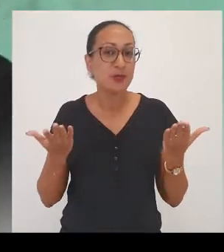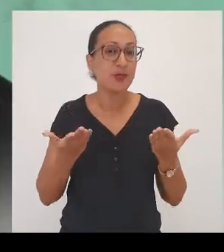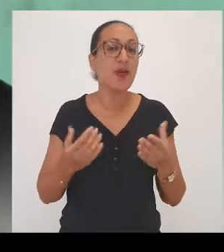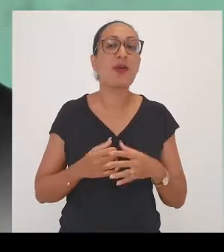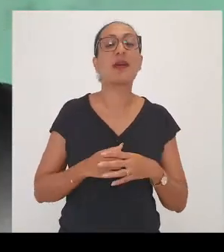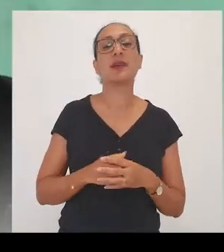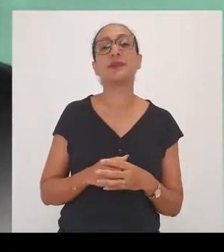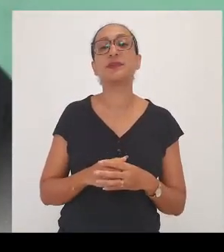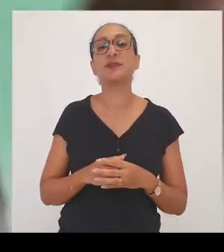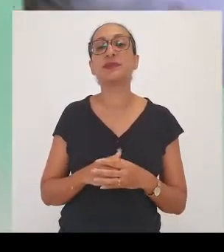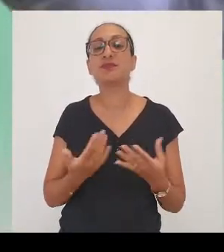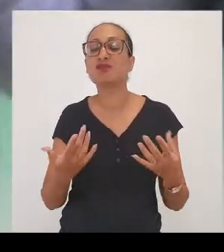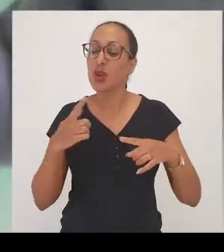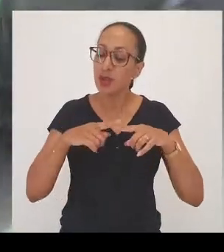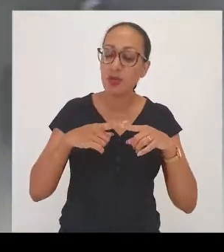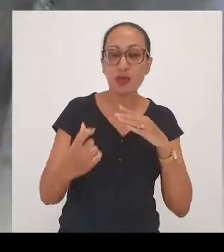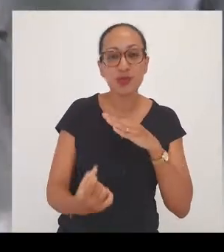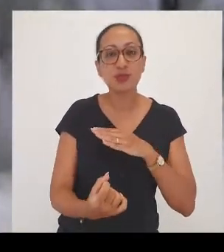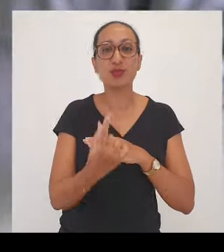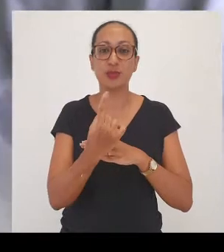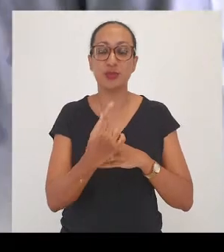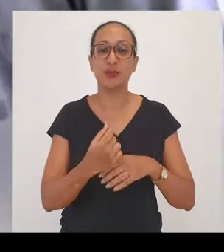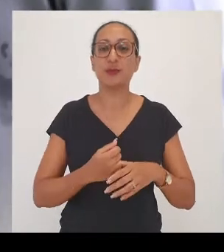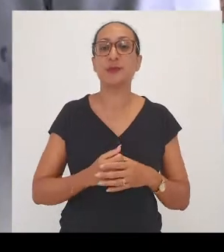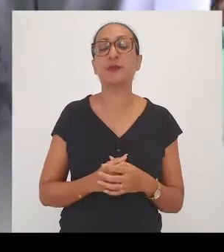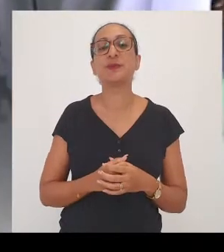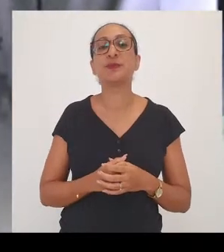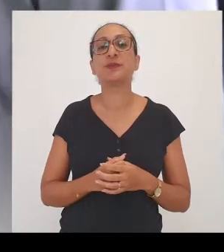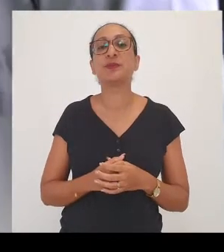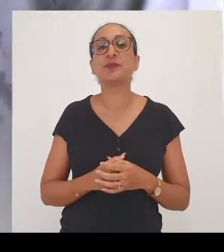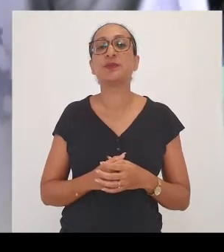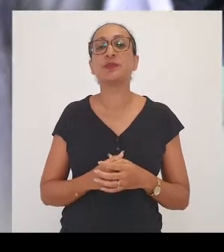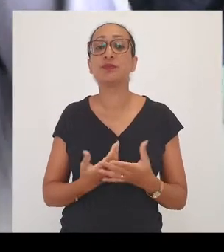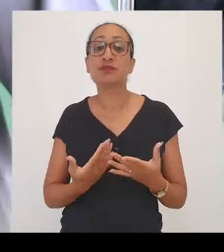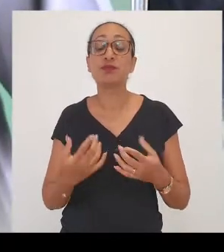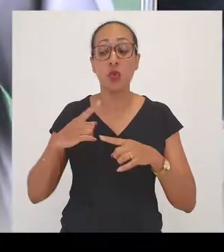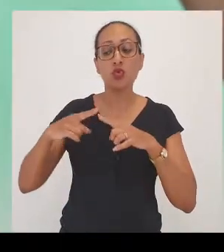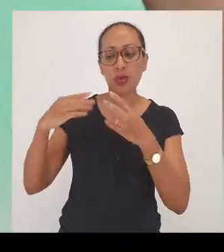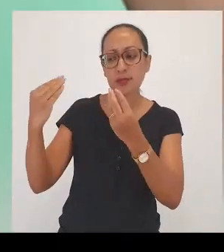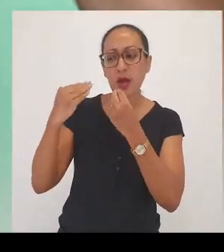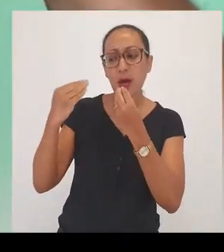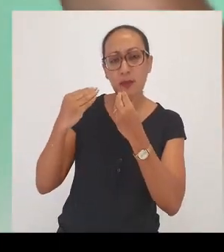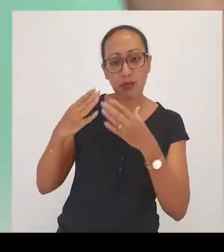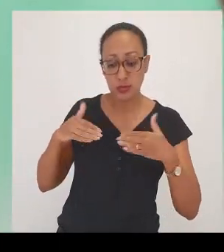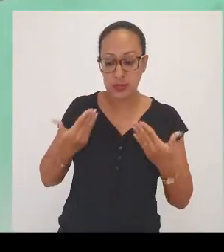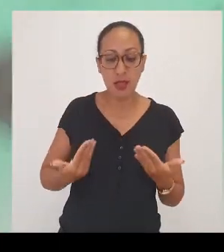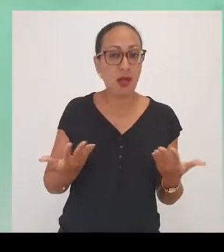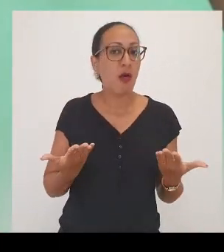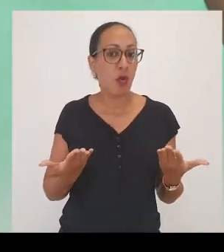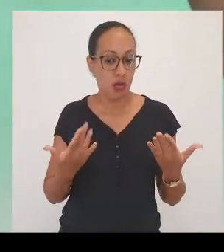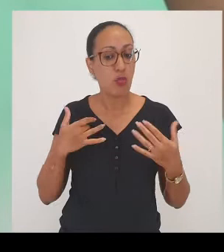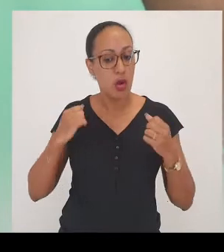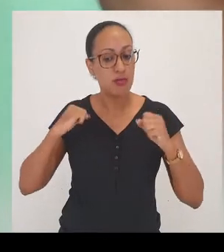demain un côté hors du commun. Avec tout ce qu'on m'a appris pour le